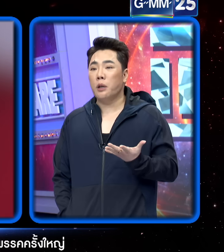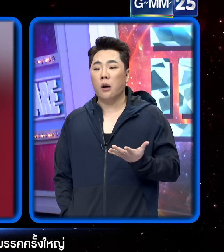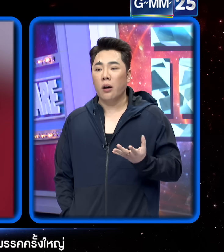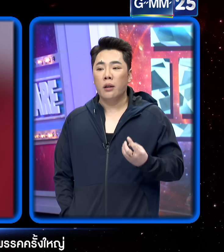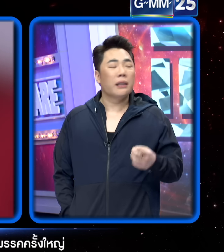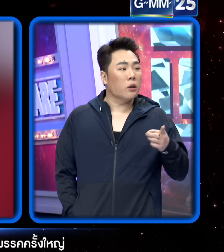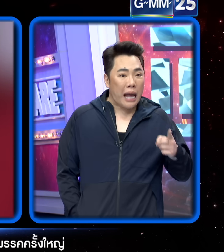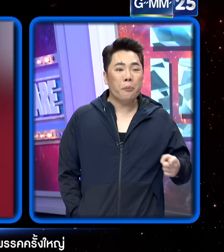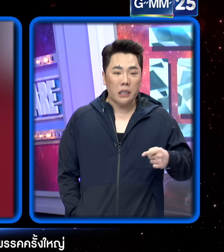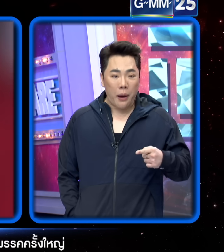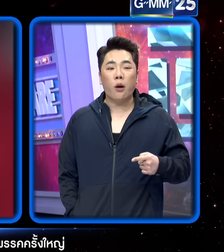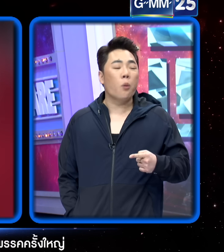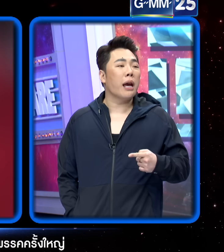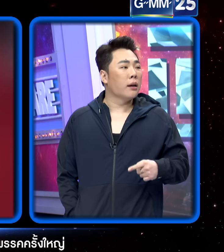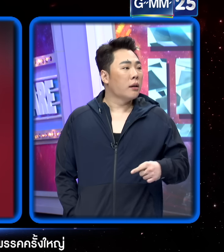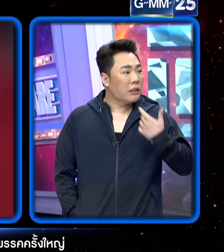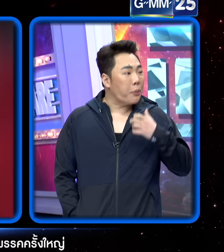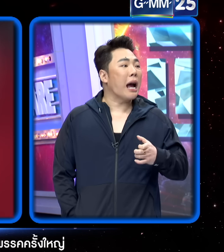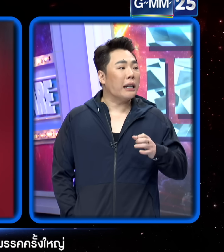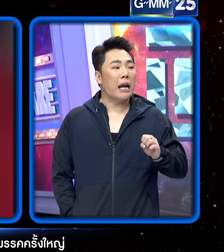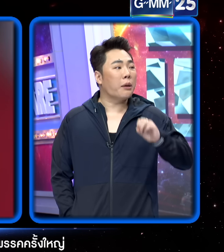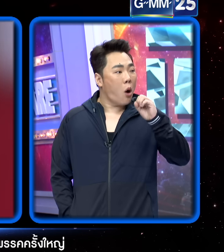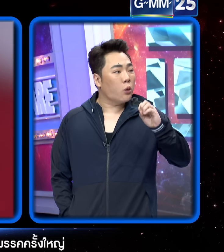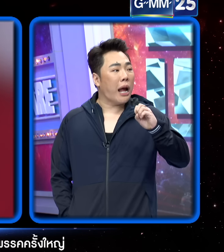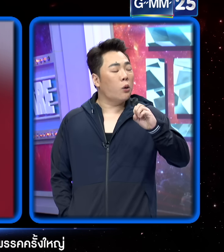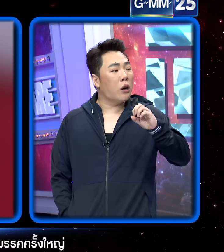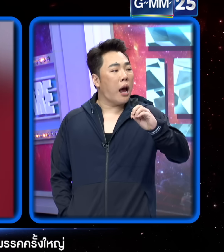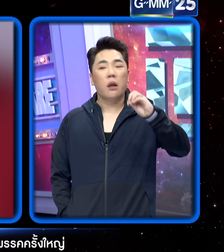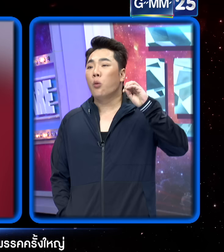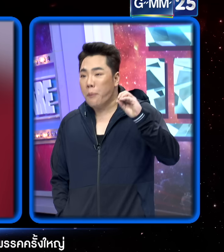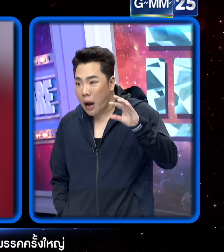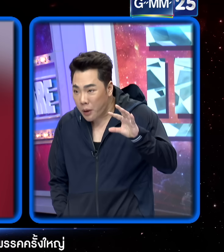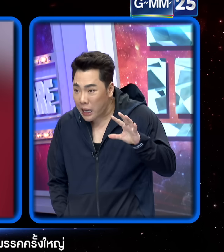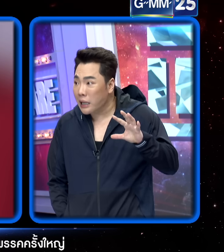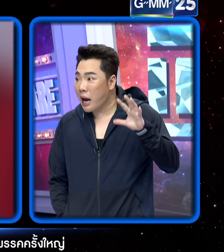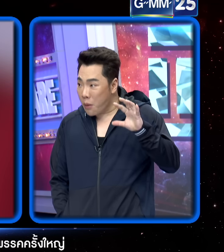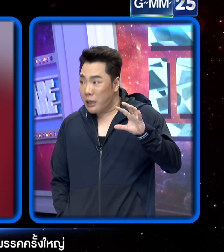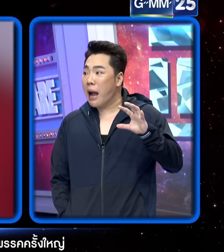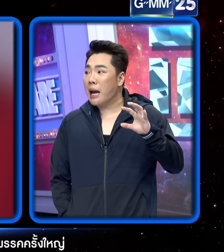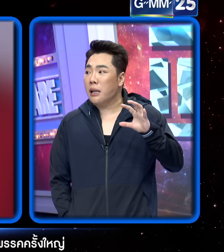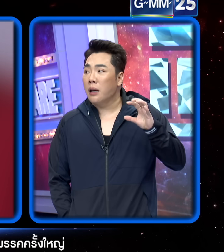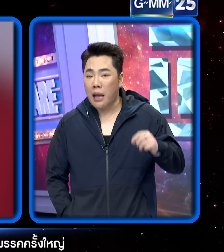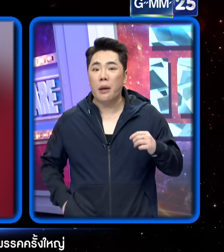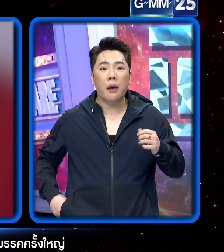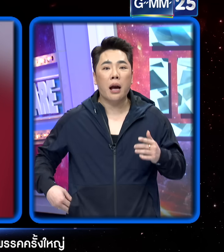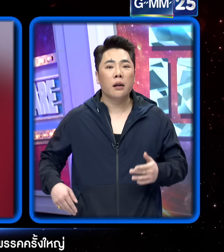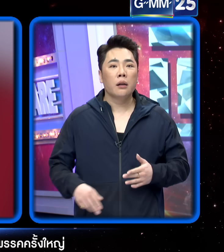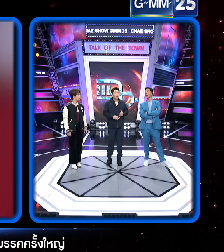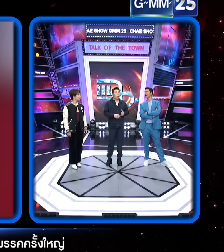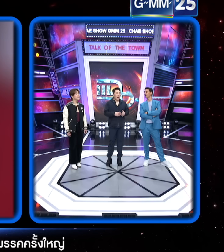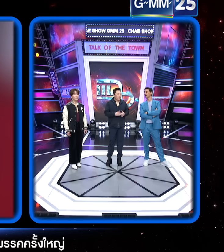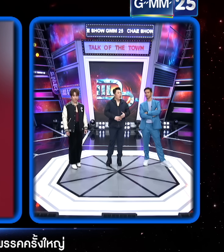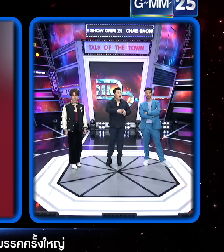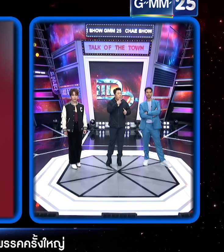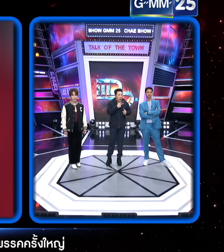อถึง10เดือนหรอกเดี๋ยว3พฤษภาคมเนี้ยจะประกาศและจะบอกให้ทุกท่านรู้แล้วล่ะว่าพรรคเพื่อไทยตั้งแต่เข้ามาบริหารงานทำยังไงบ้าง แถลงผลง